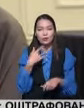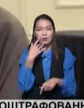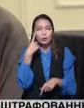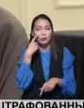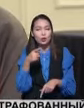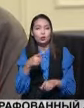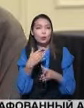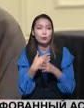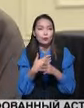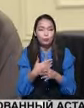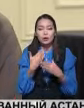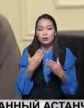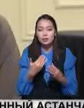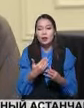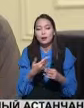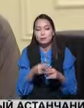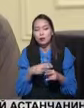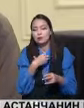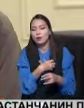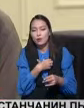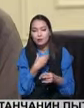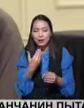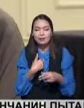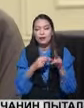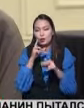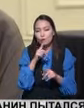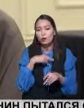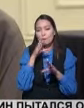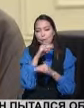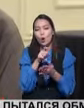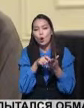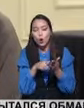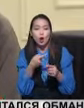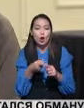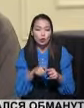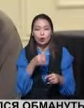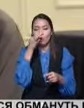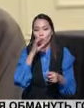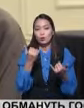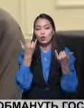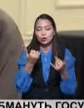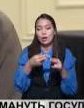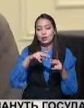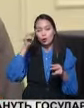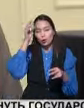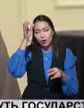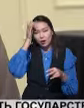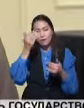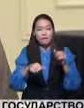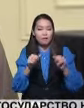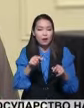должны помогать преодолевать барьеры между учениками. Надеюсь, что мы смогли поделиться этим опытом, ведь сегодня в образовании, возможно, есть